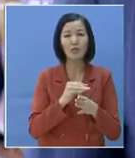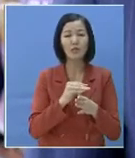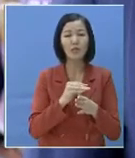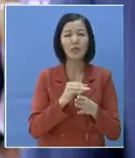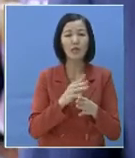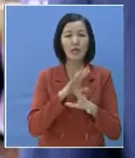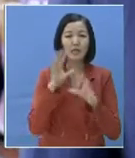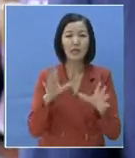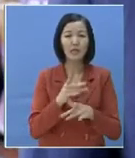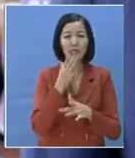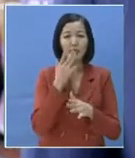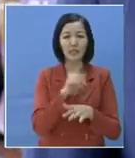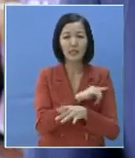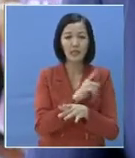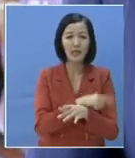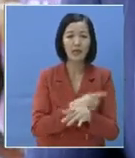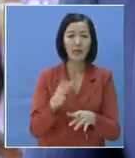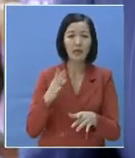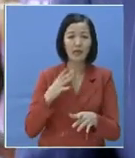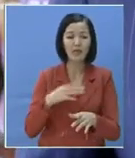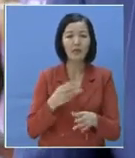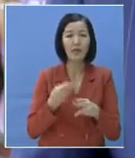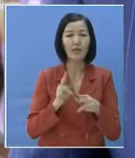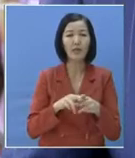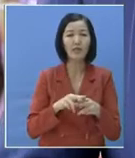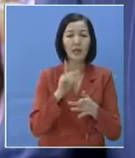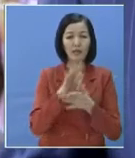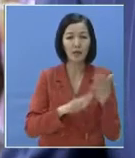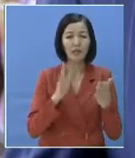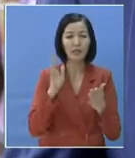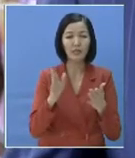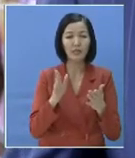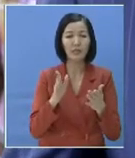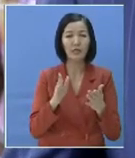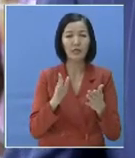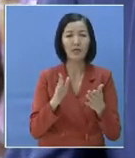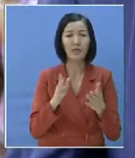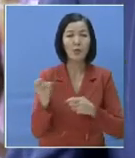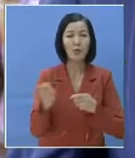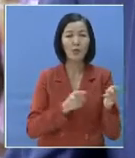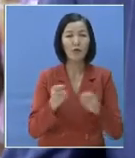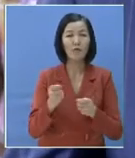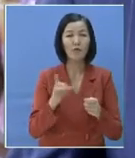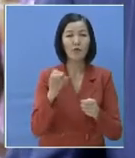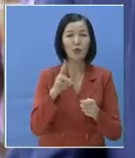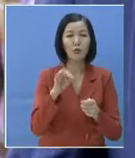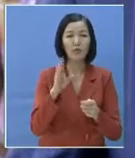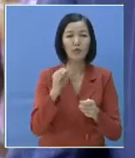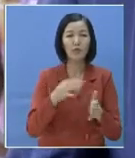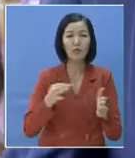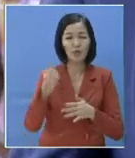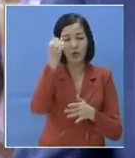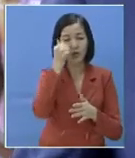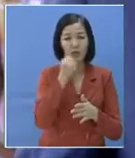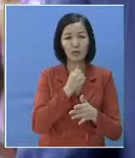глобализации сохранить национальное богатство. И я думаю, что это должно продолжаться дальше. От лица руководства Туркестанской области хочу